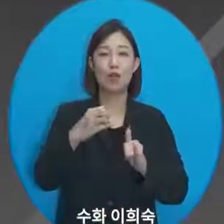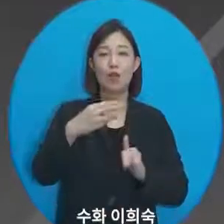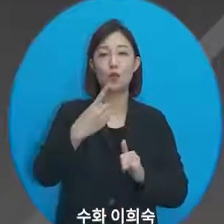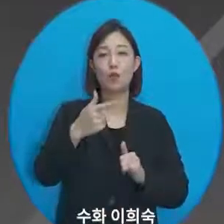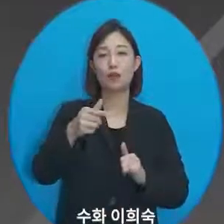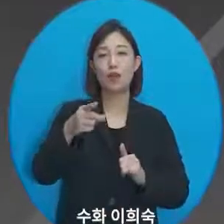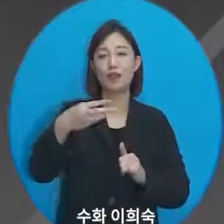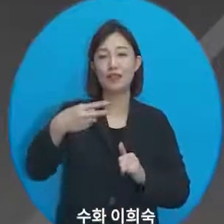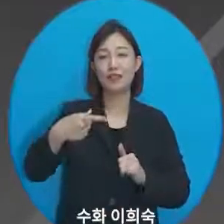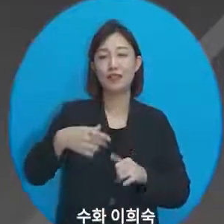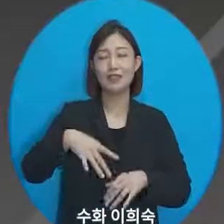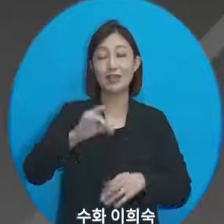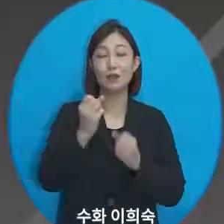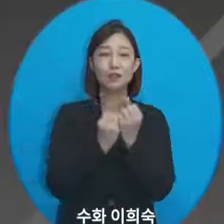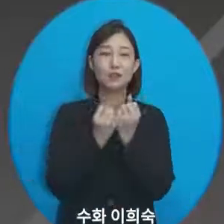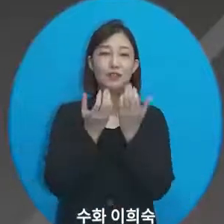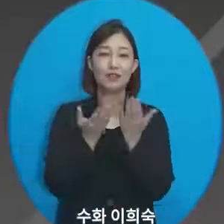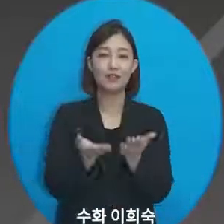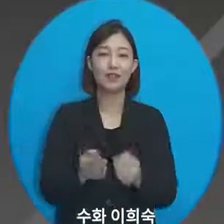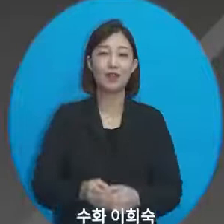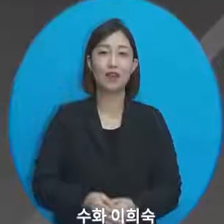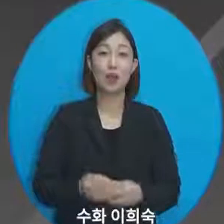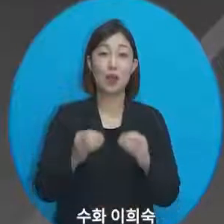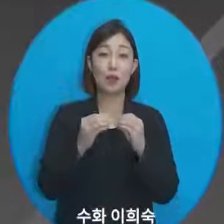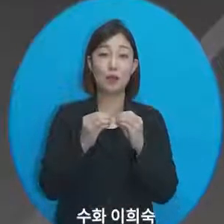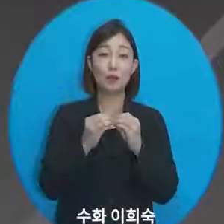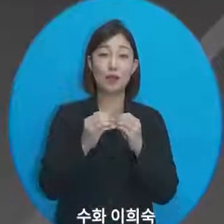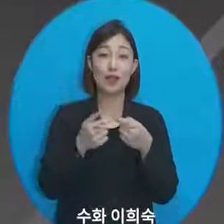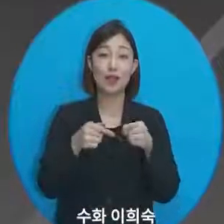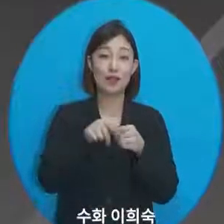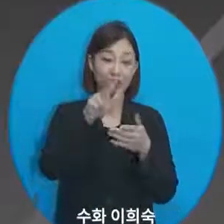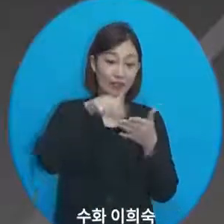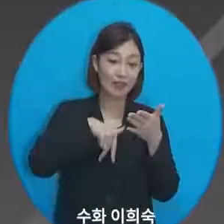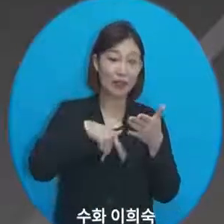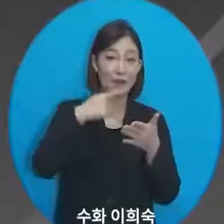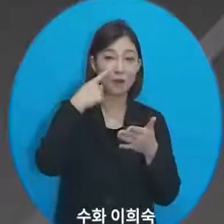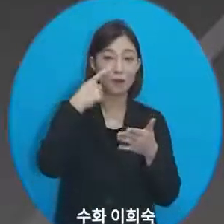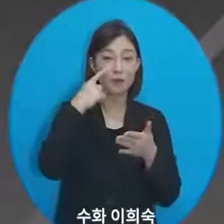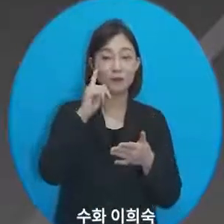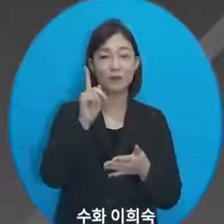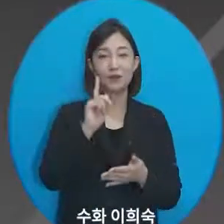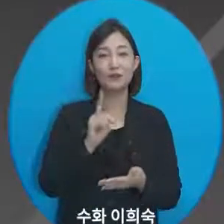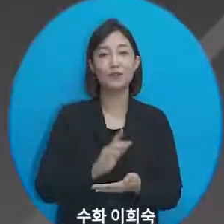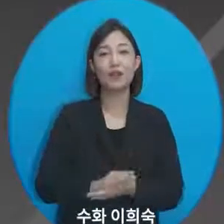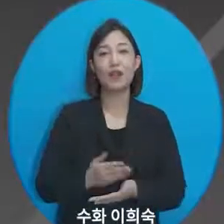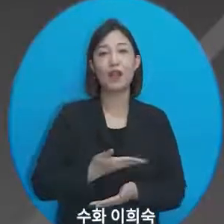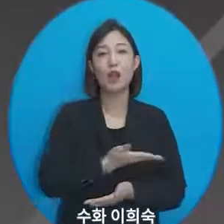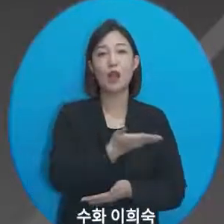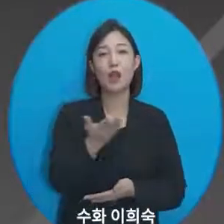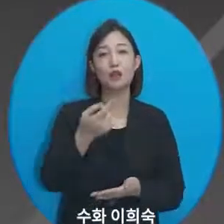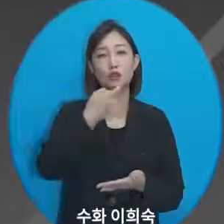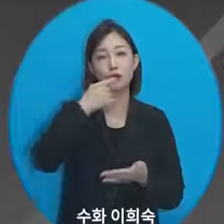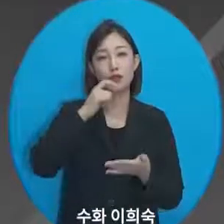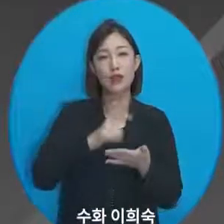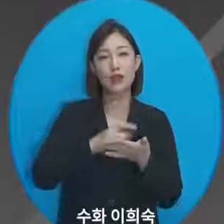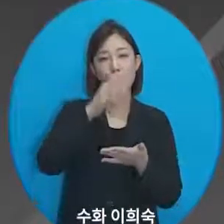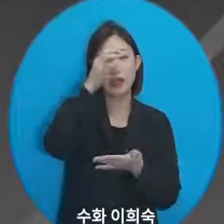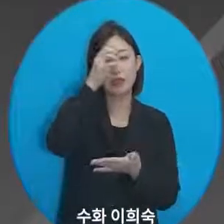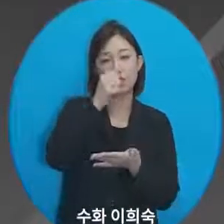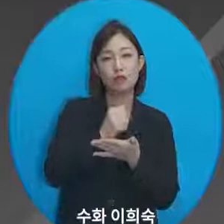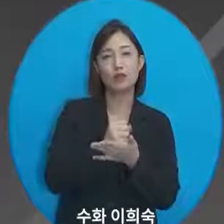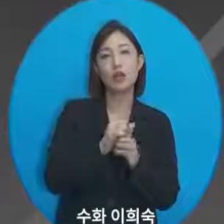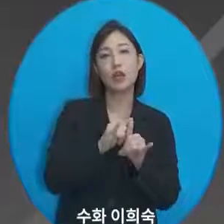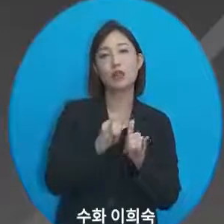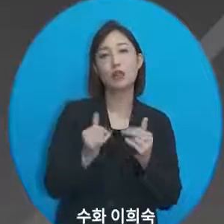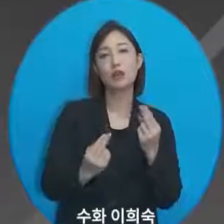같이 유니버셜 디자인이 필요한 그 내용을 설명하고 있습니다. 우리는 흔히 정상이라고 여기는